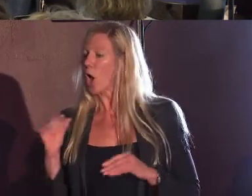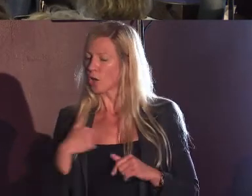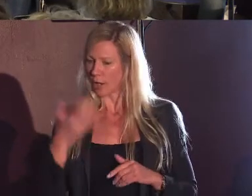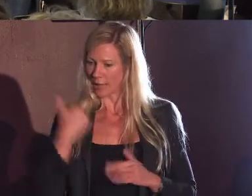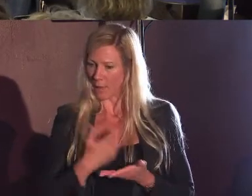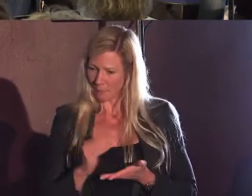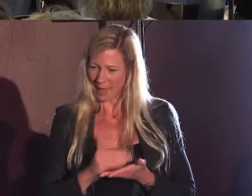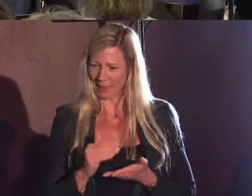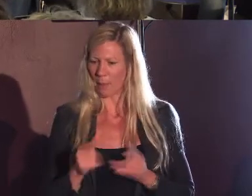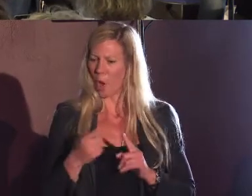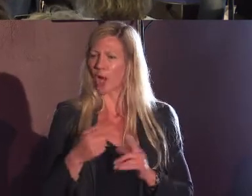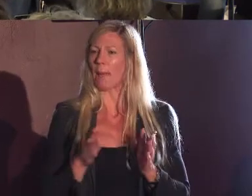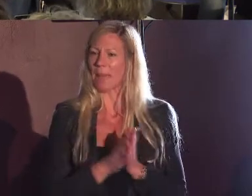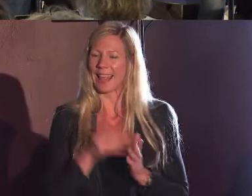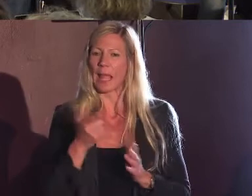med Musikverket.